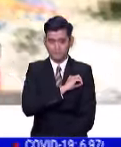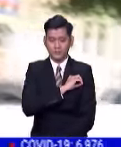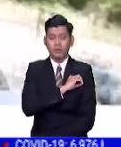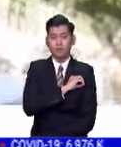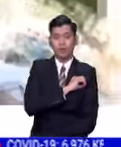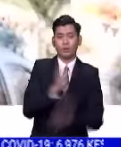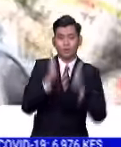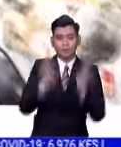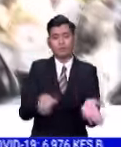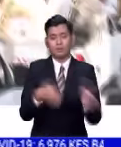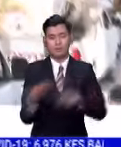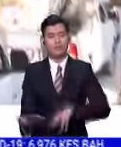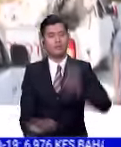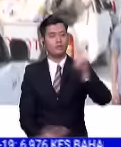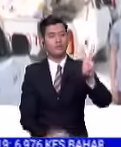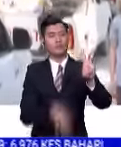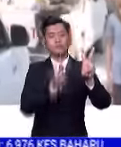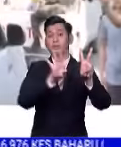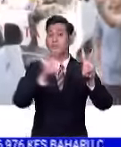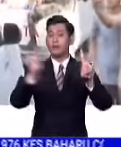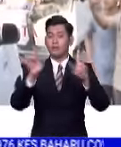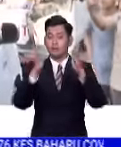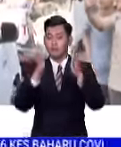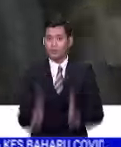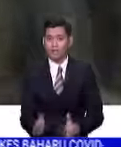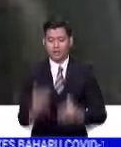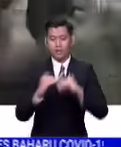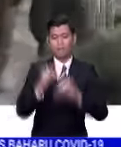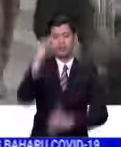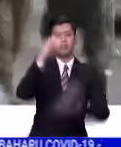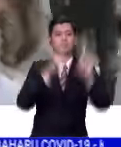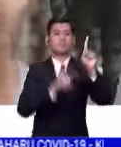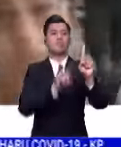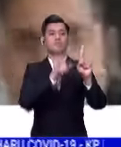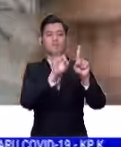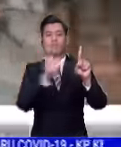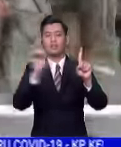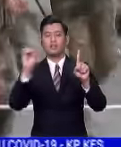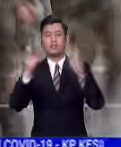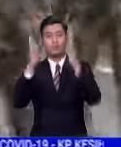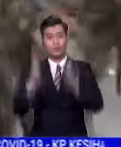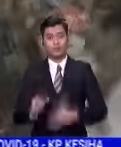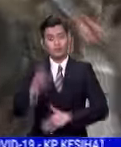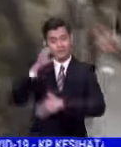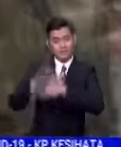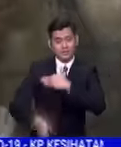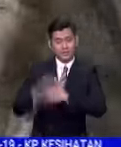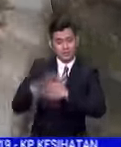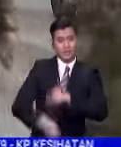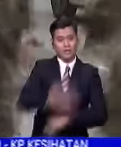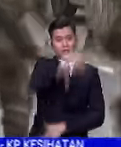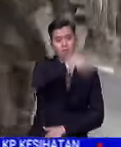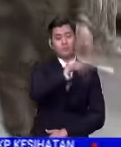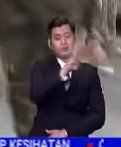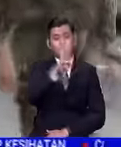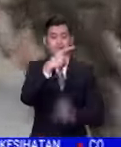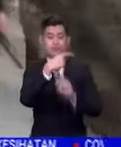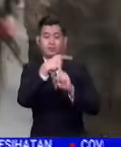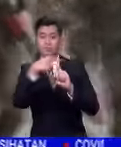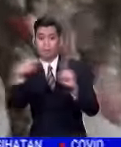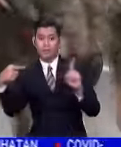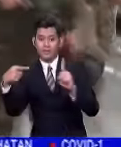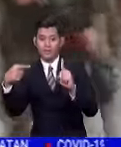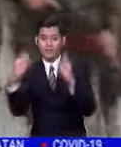adalah 248 orang, manakala lebih 1,900 cedera. Menurut PBB, separuh daripada angka berkenaan